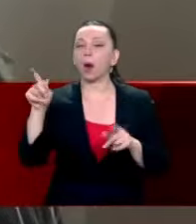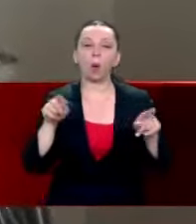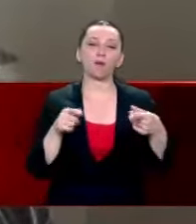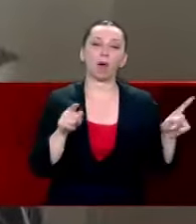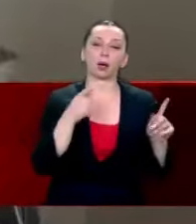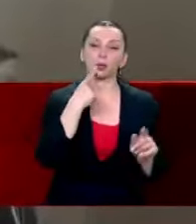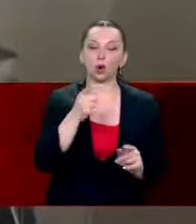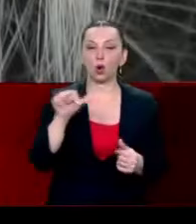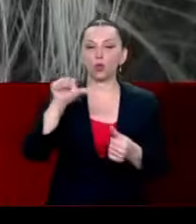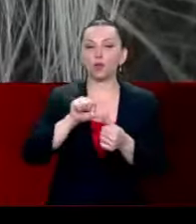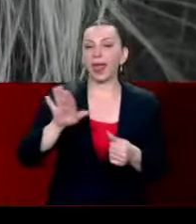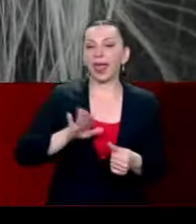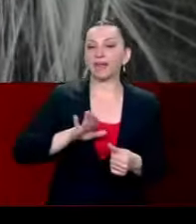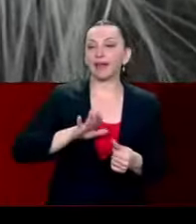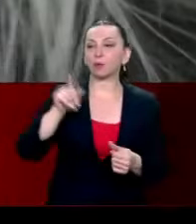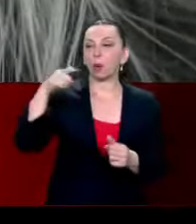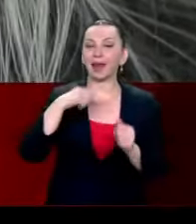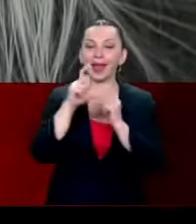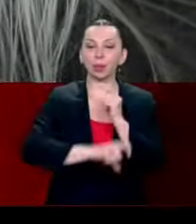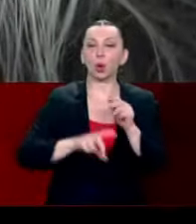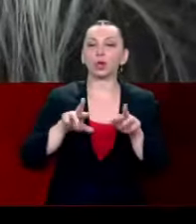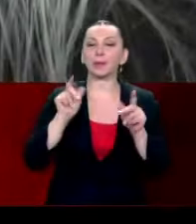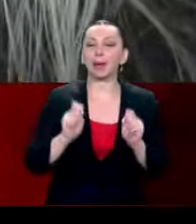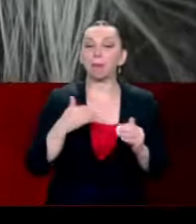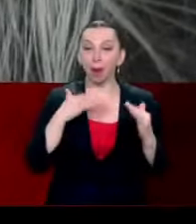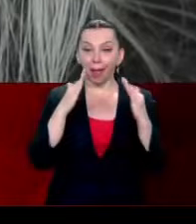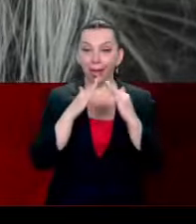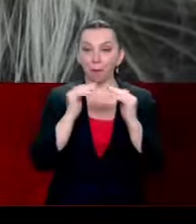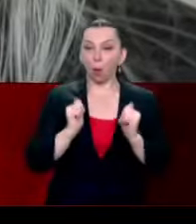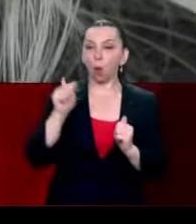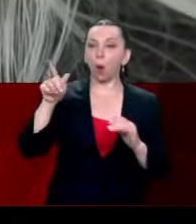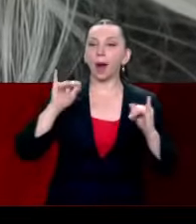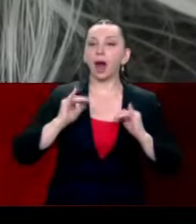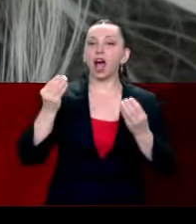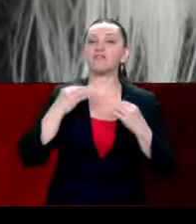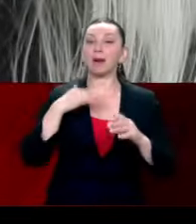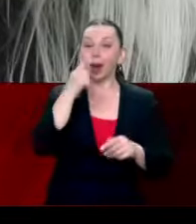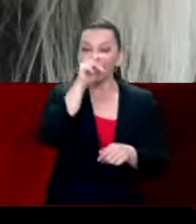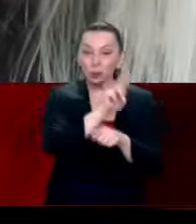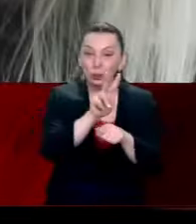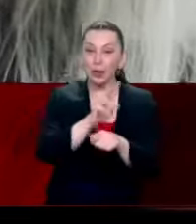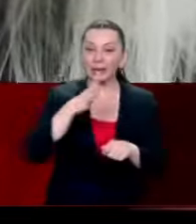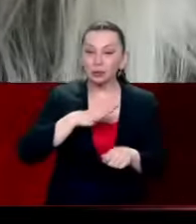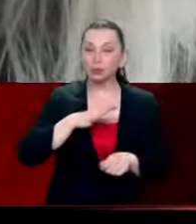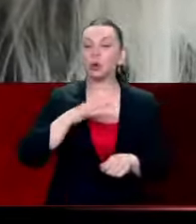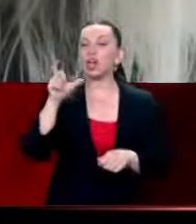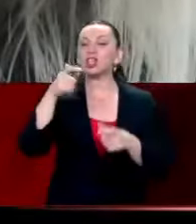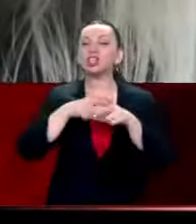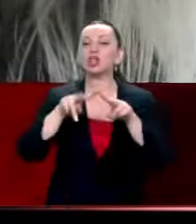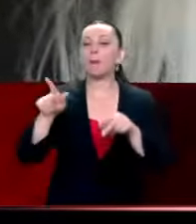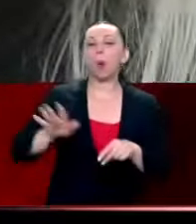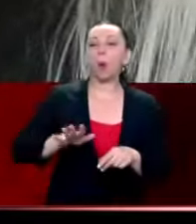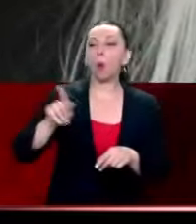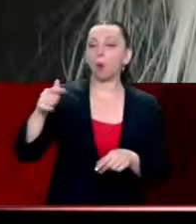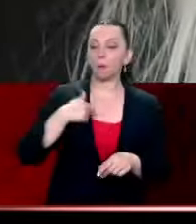evlat terörü yaşadım. Yuvamda oturtulmadım. Müze ev yapmak istedim, ona izin vermedi. Hem Emrah Karaca'yla hem de başka